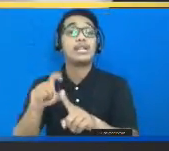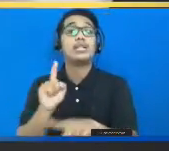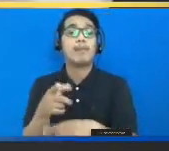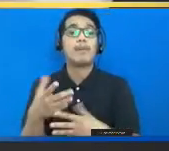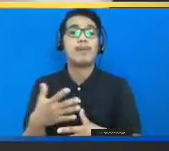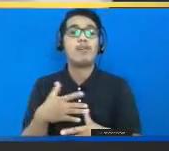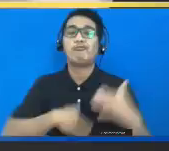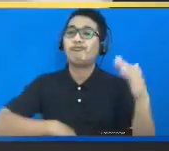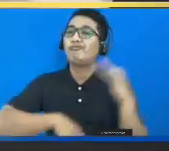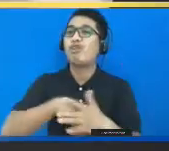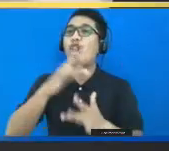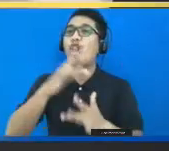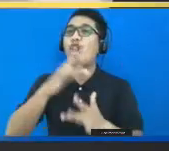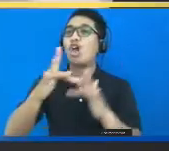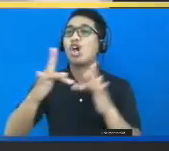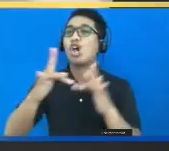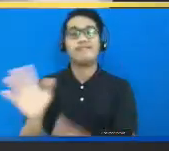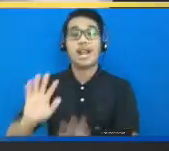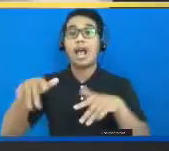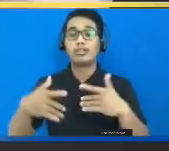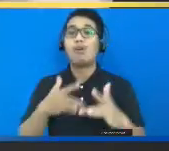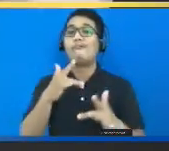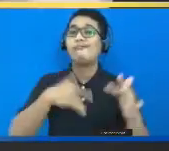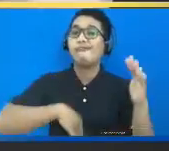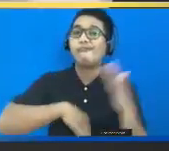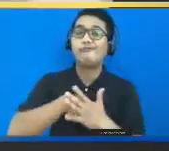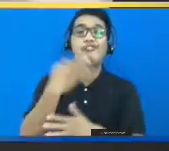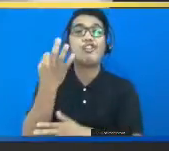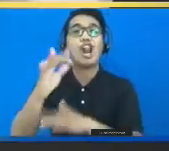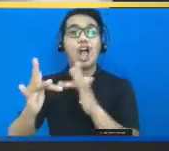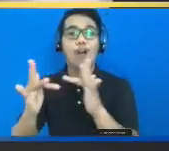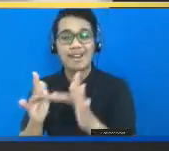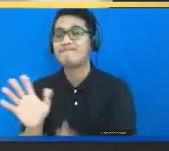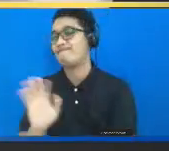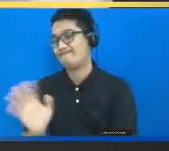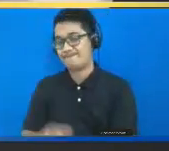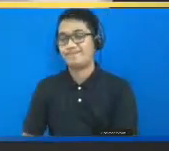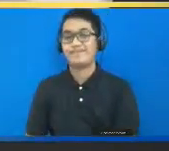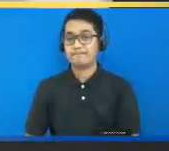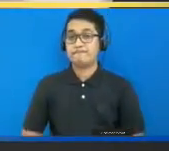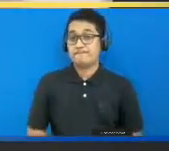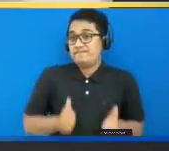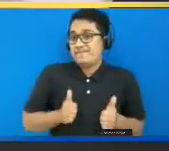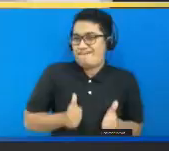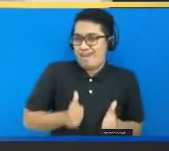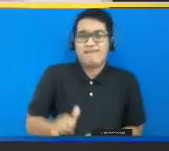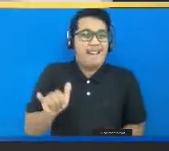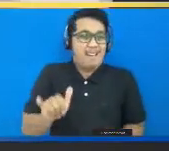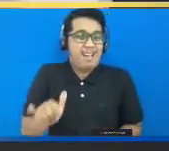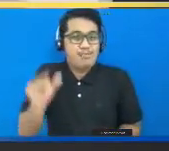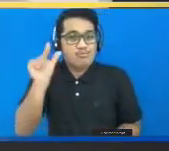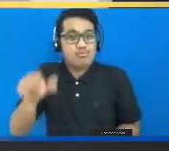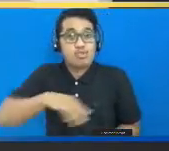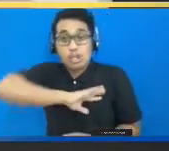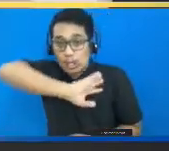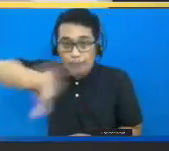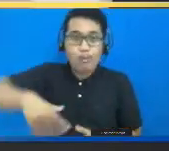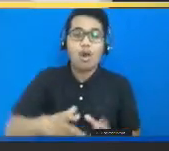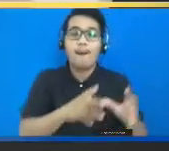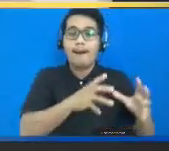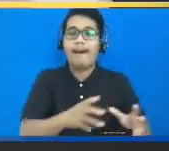nggak mungkin juga offline juga nih saya ini yang harus diantisipasi di dalam semua sektor